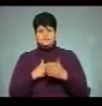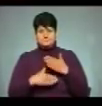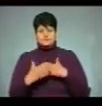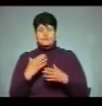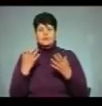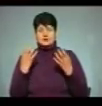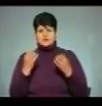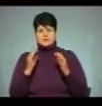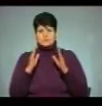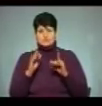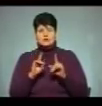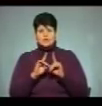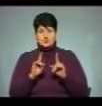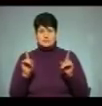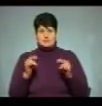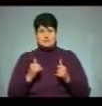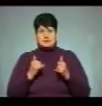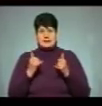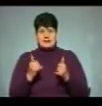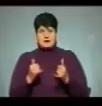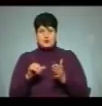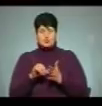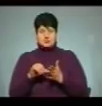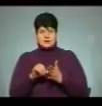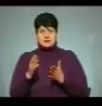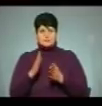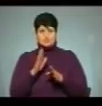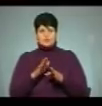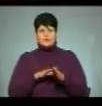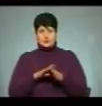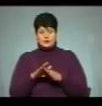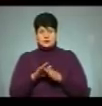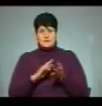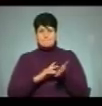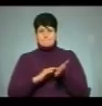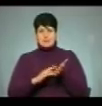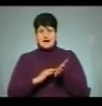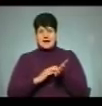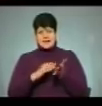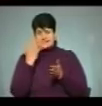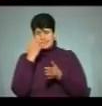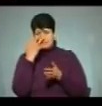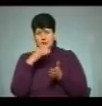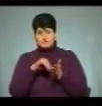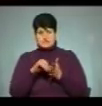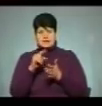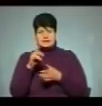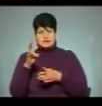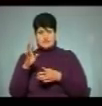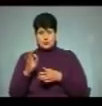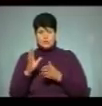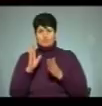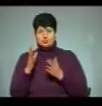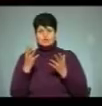буде особливо для учасників, які будуть використовувати шрифт Брайля, тобто сліпих учасників ЗНО, буде